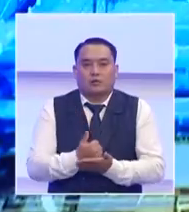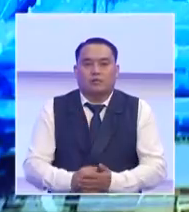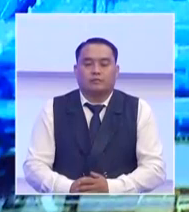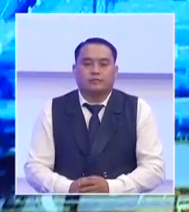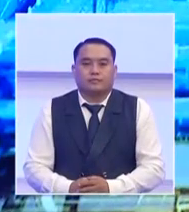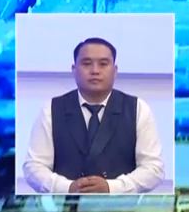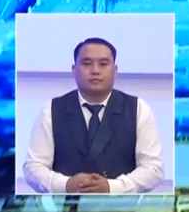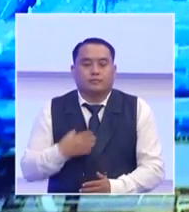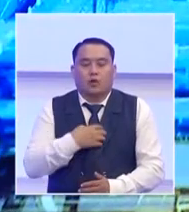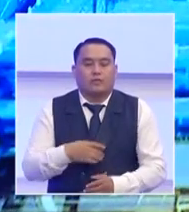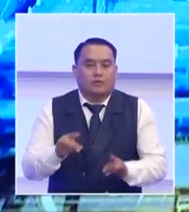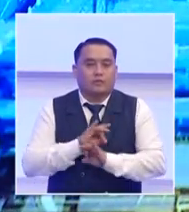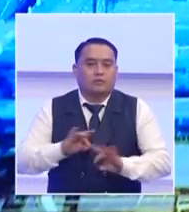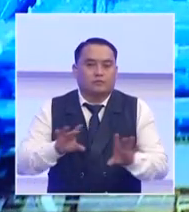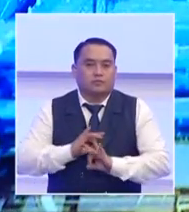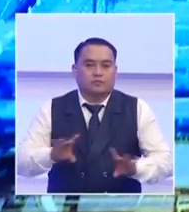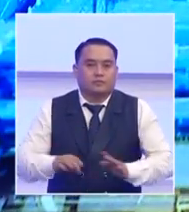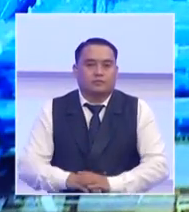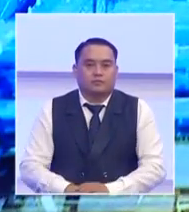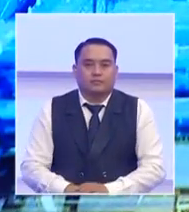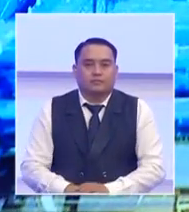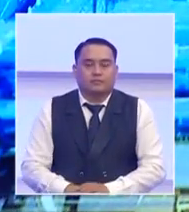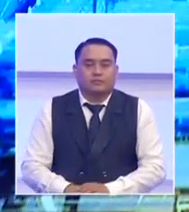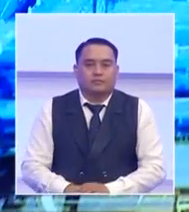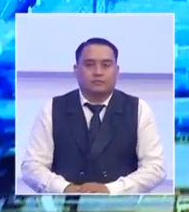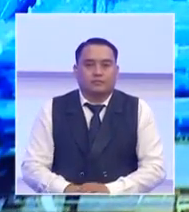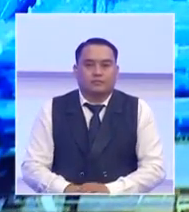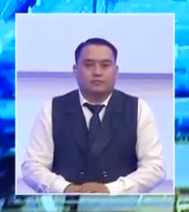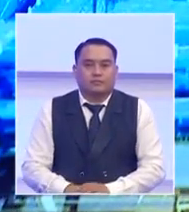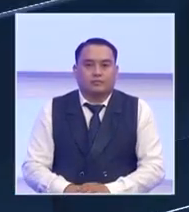в начале выпуска коротко о самом важном